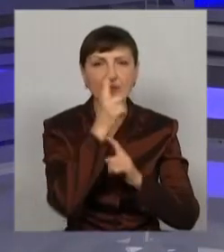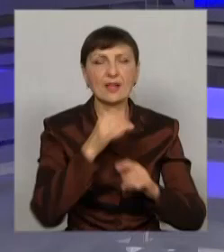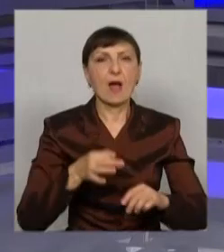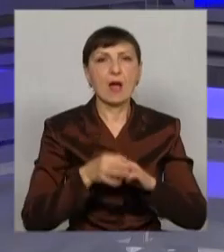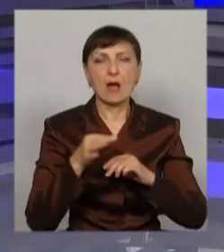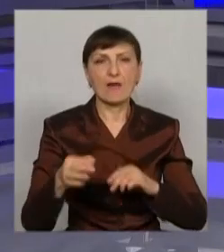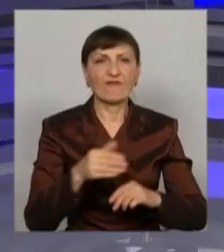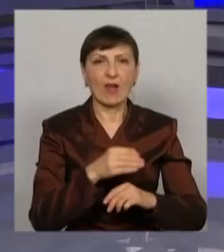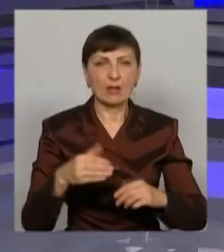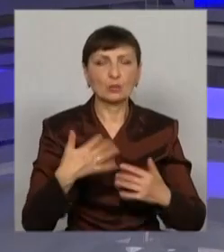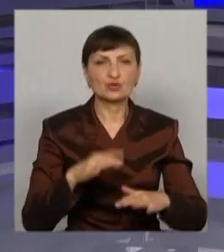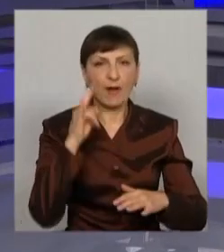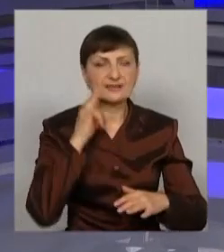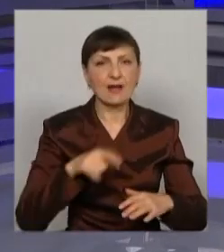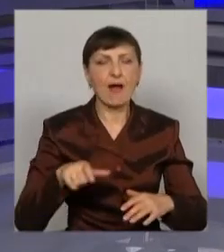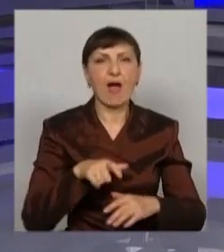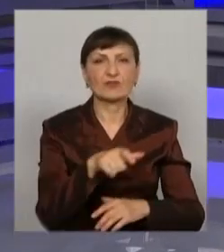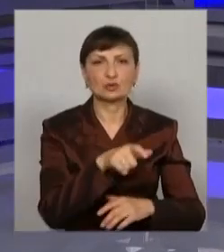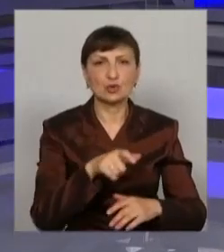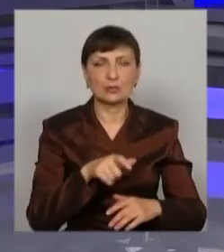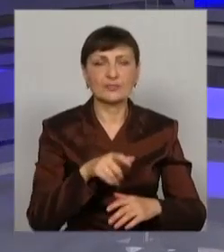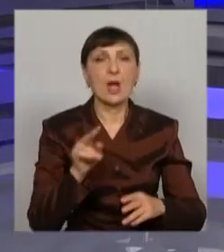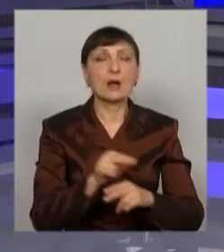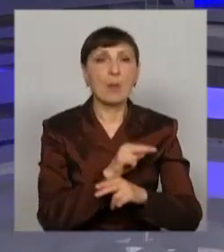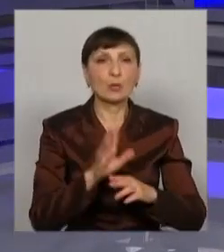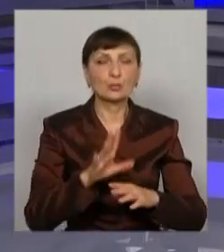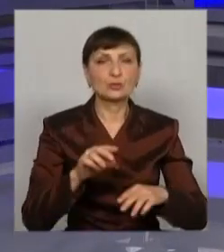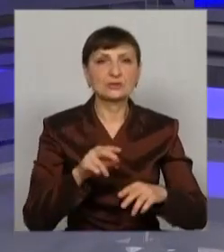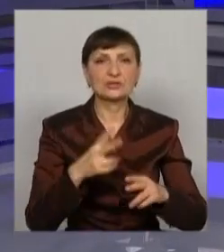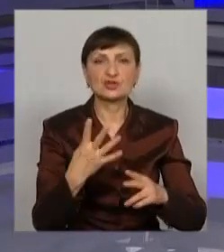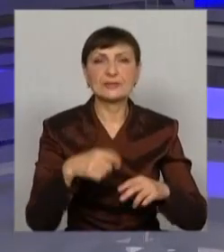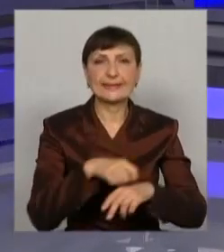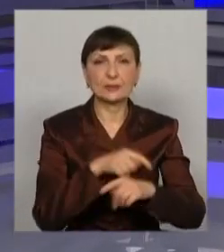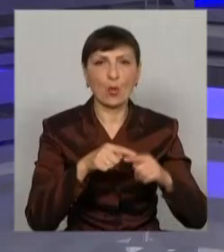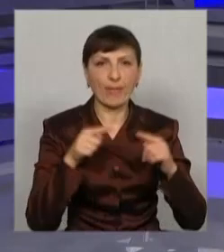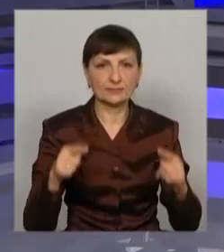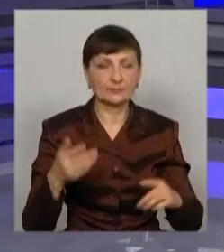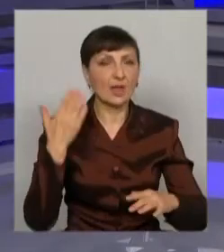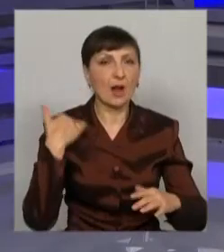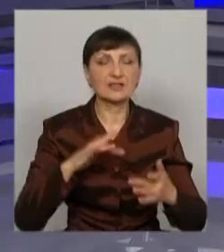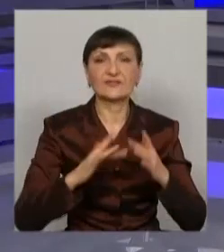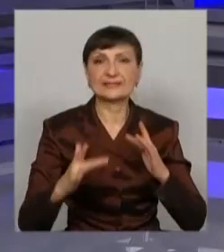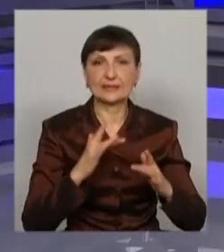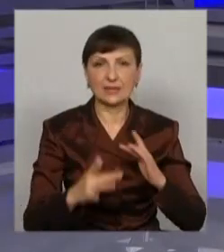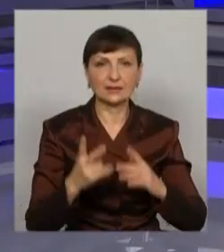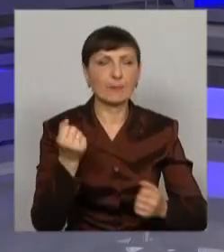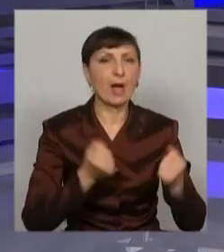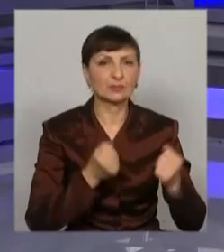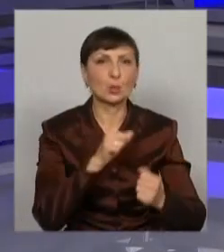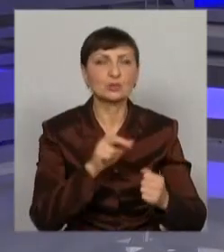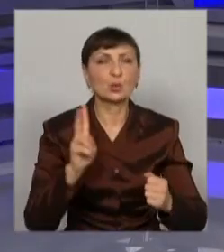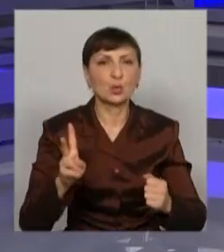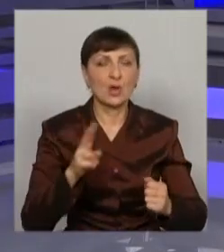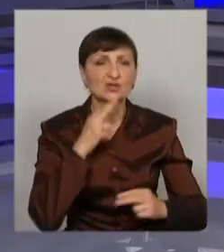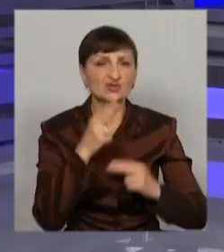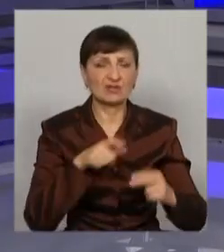филиале нацкомпании «Казавтожол». Работы проведут на 4 километрах автополотна. Ранее в соцсетях автолюбители пожаловались на